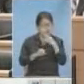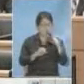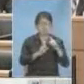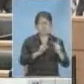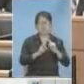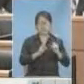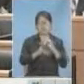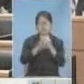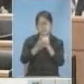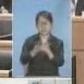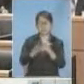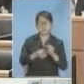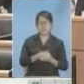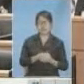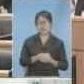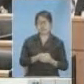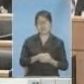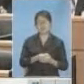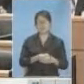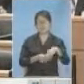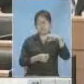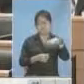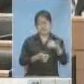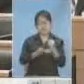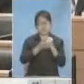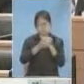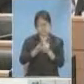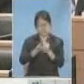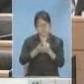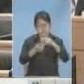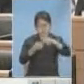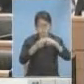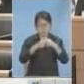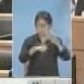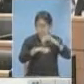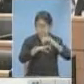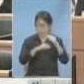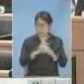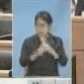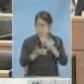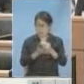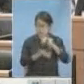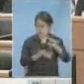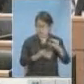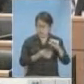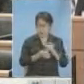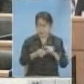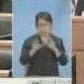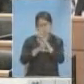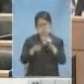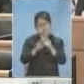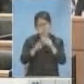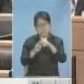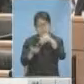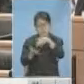แล้วก็กรมนี้นะฮะผมบอกเลยว่ามันก็คล้ายๆว่าไปซ้ำซ้อนกันกับของงบกลางเหมือนกันนะครับในการ